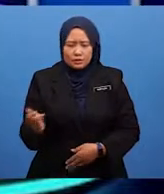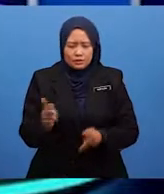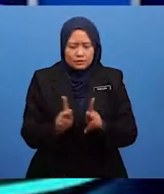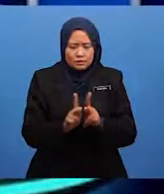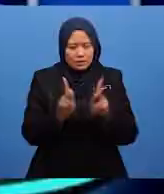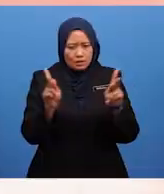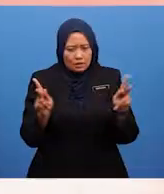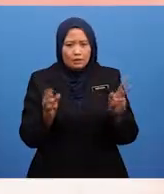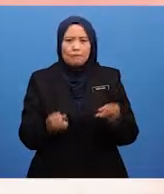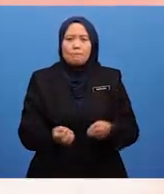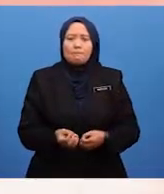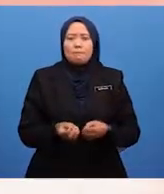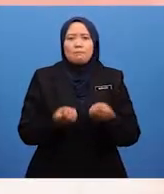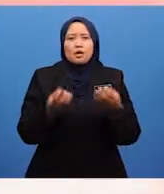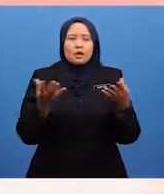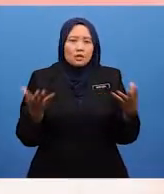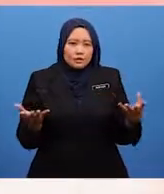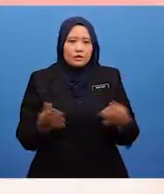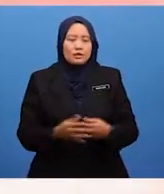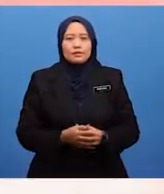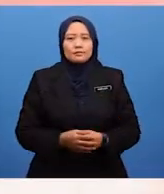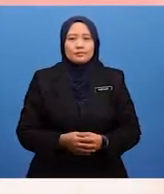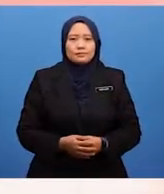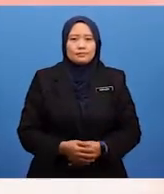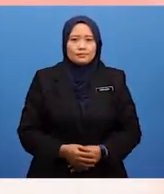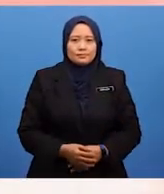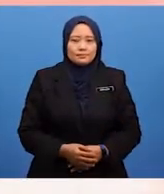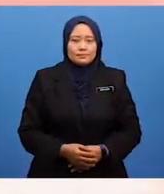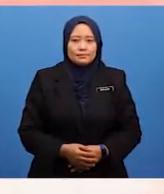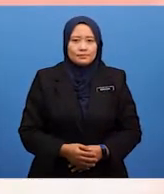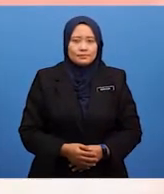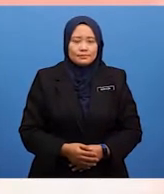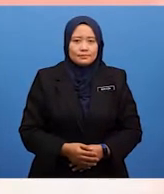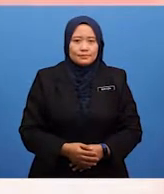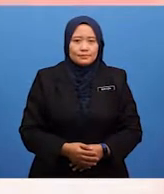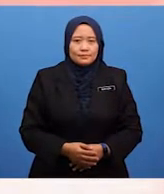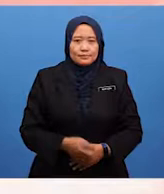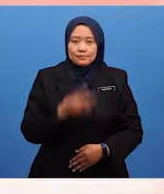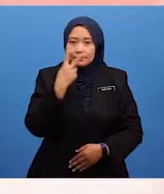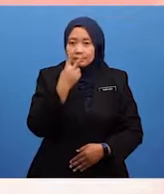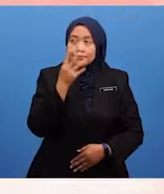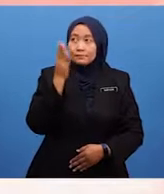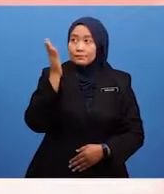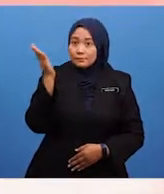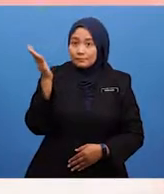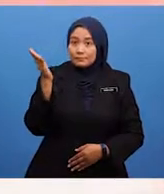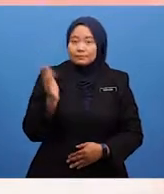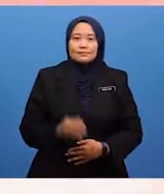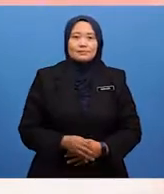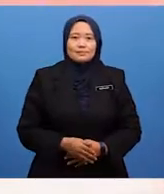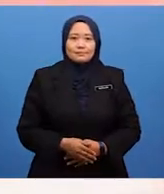Rusia kita lihat bersama-sama peralatan dan juga bahan yang digunakan untuk menghasilkan lukisan teknik kau